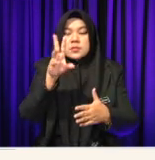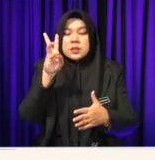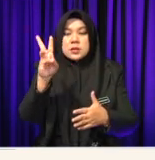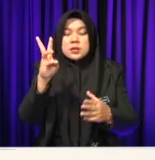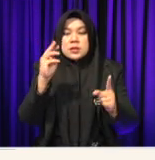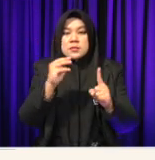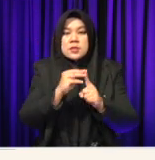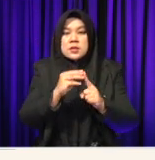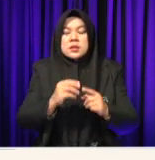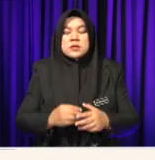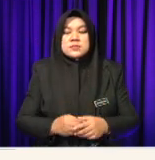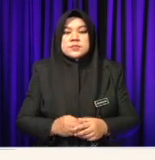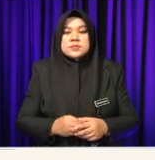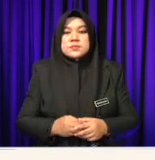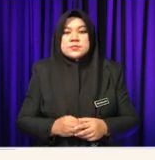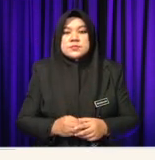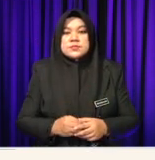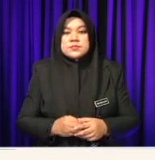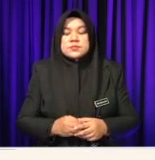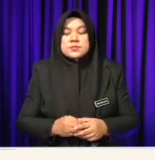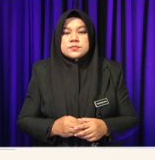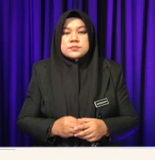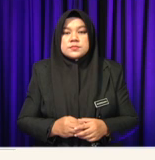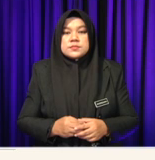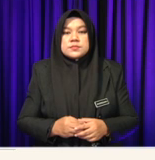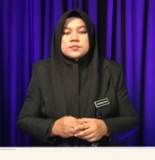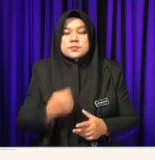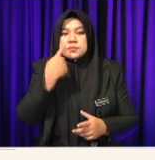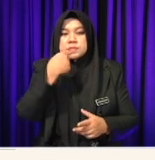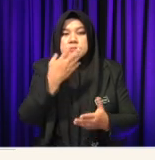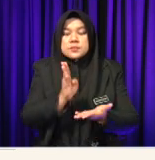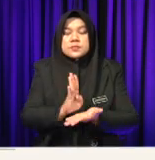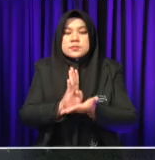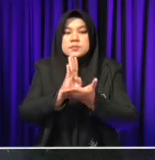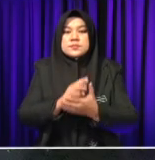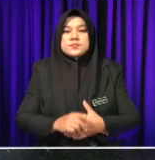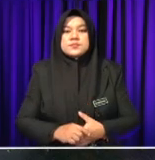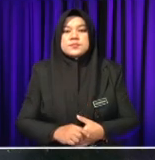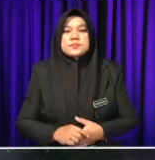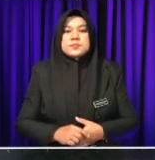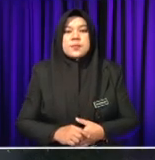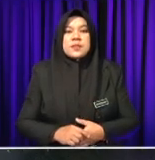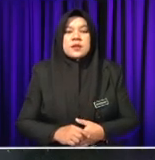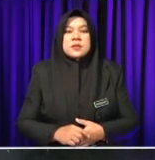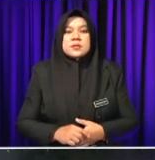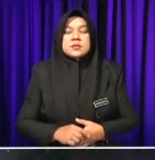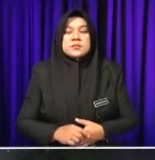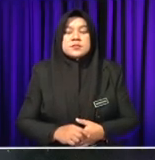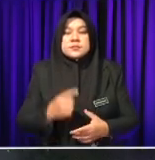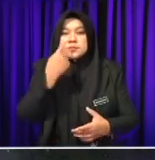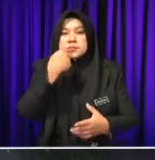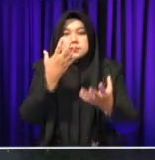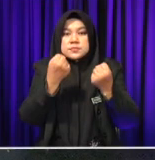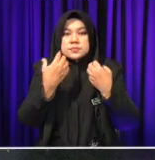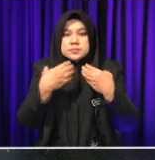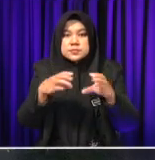satu kalimah anak murid jawab dapat dua markah okey Siapa yang nak bantu Ustazah untuk jawab okey Siapa yang nak Cuba Siapa